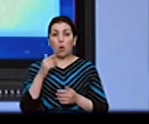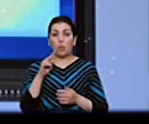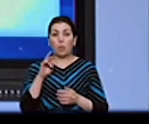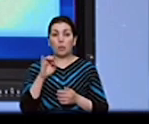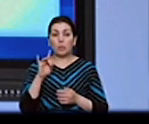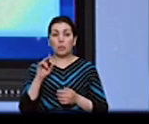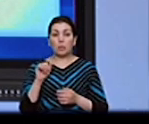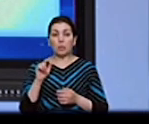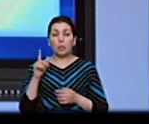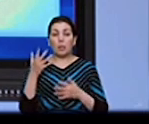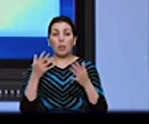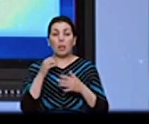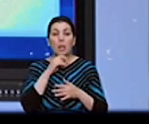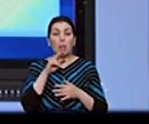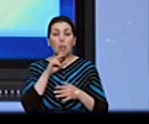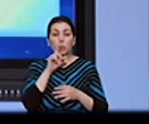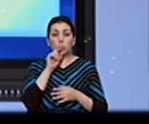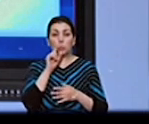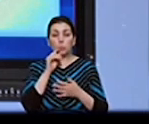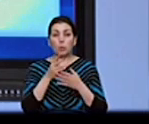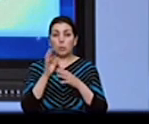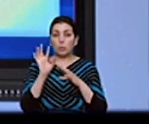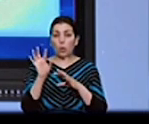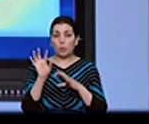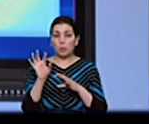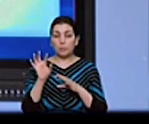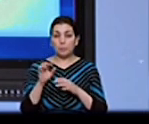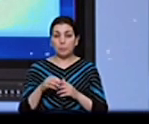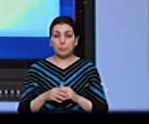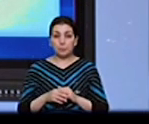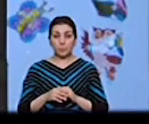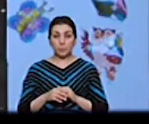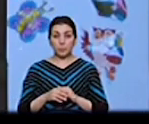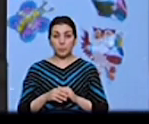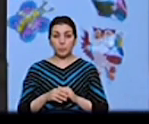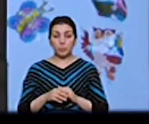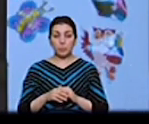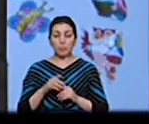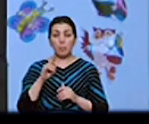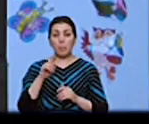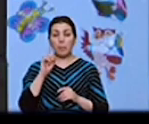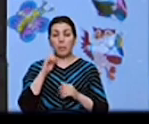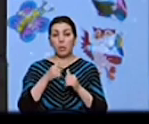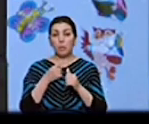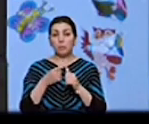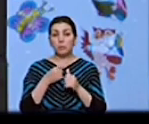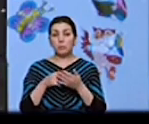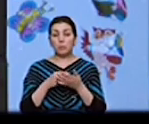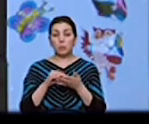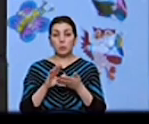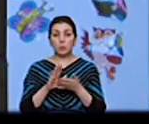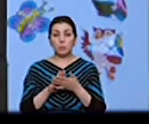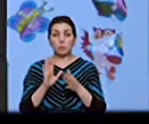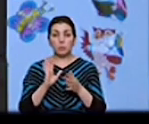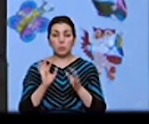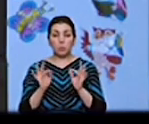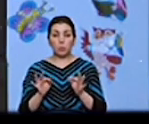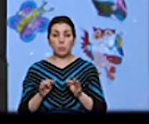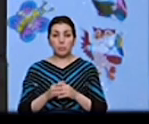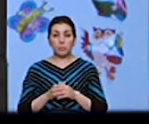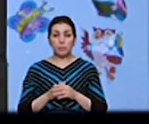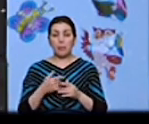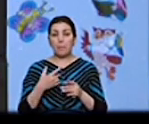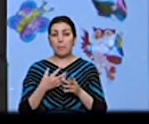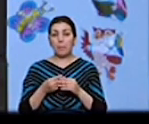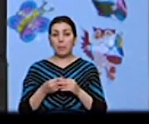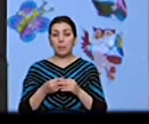Tog'larda qanday ilonlar va qushlar uchraydi degan savol berilgan edi. Siz ularning nomini daftarlaringizga yozib bo'lgansiz, to'g'rimi?